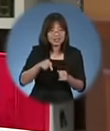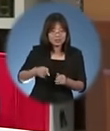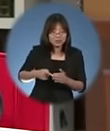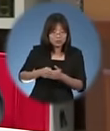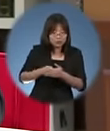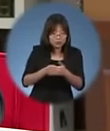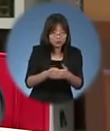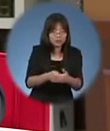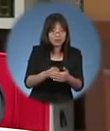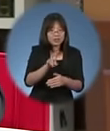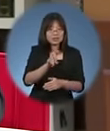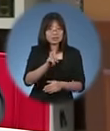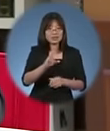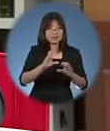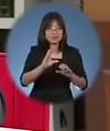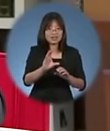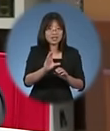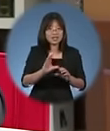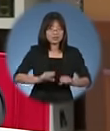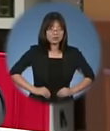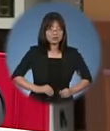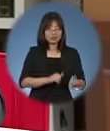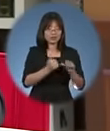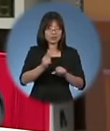파라. 그것은 21세기는 굶어 죽으라는 얘기죠.